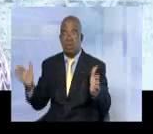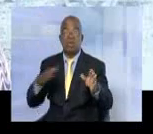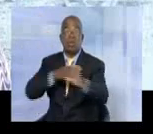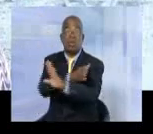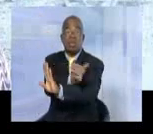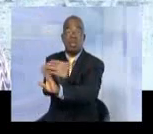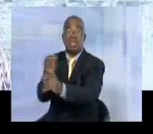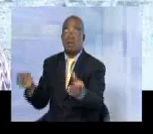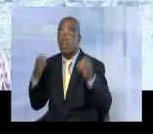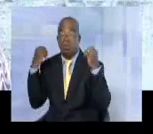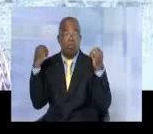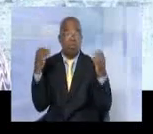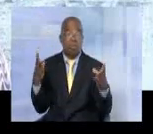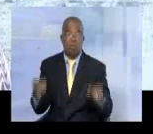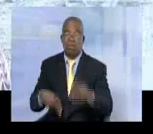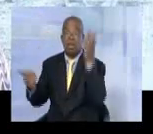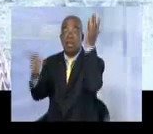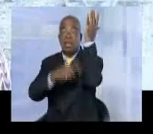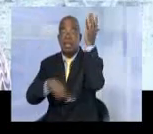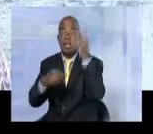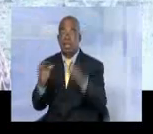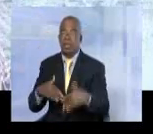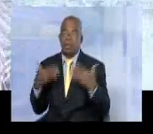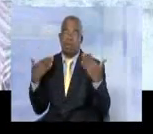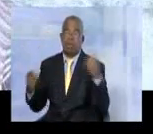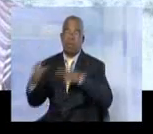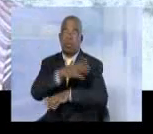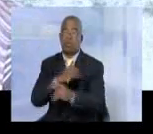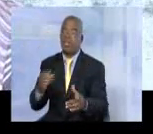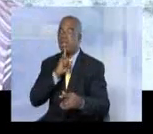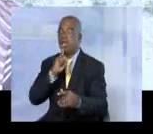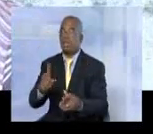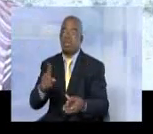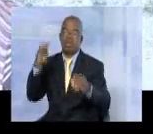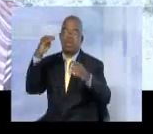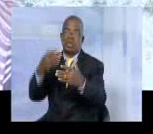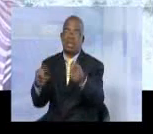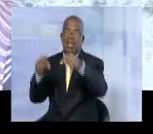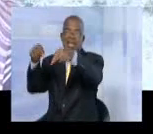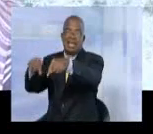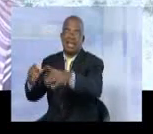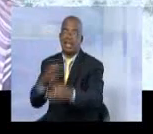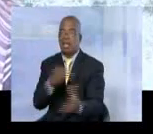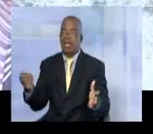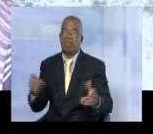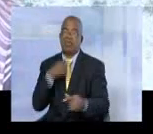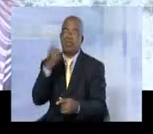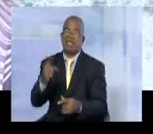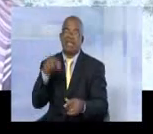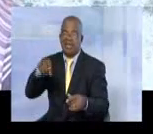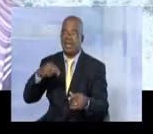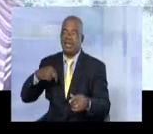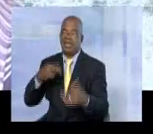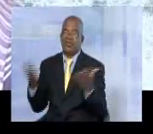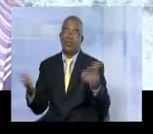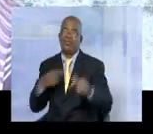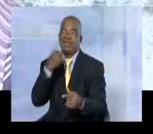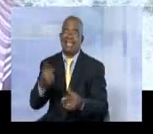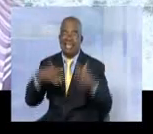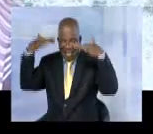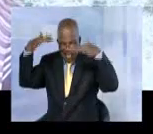nos voisins. Et ensuite, on s'est retrouvés dans le vieux Baoulé. Aujourd'hui, on nous appelle les Malinkés parce qu'on parle le Malinké. Sinon, nous